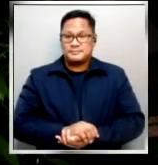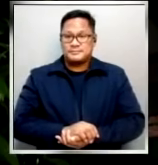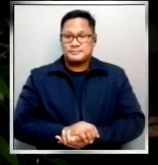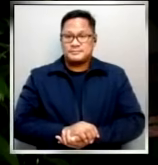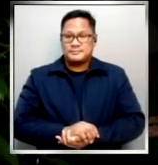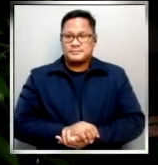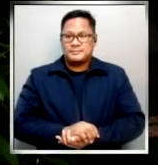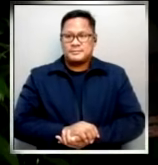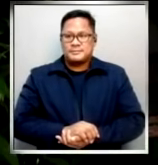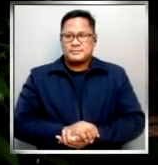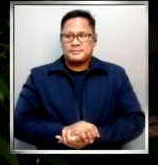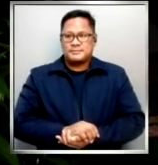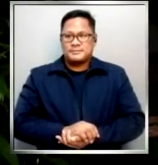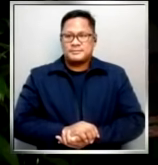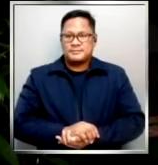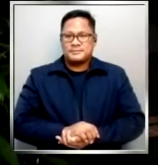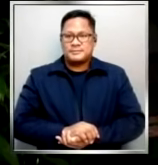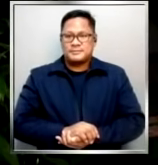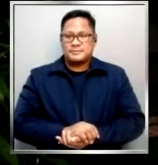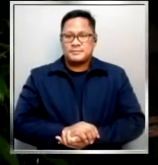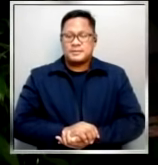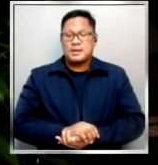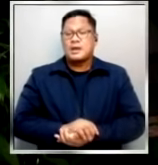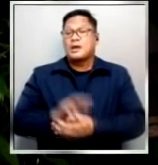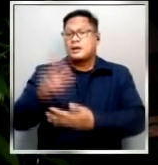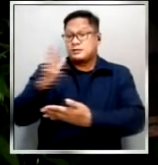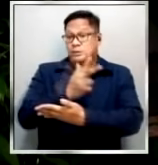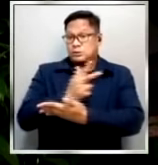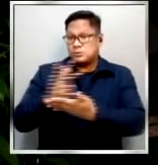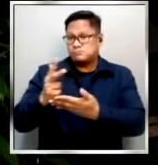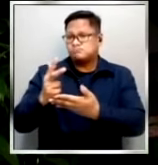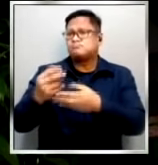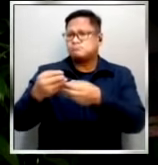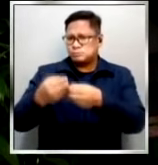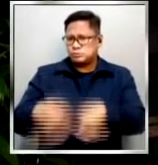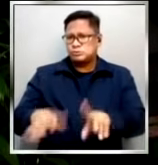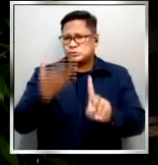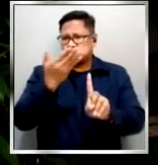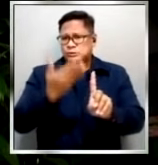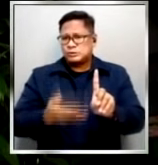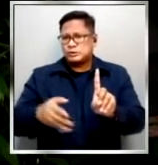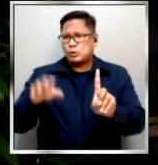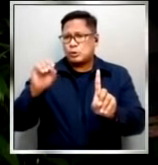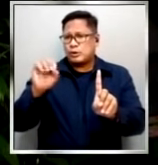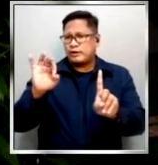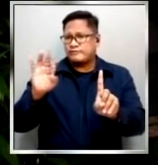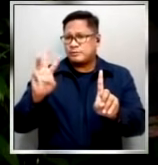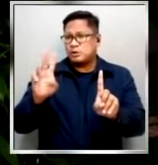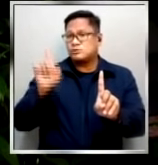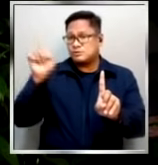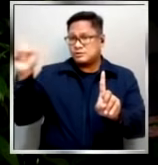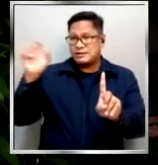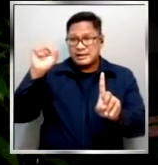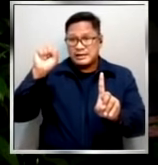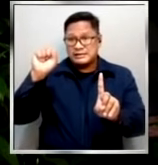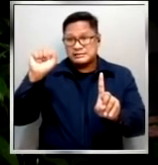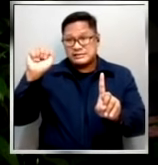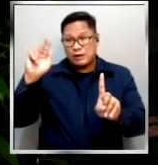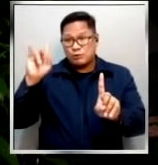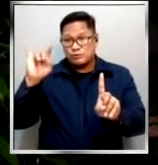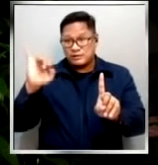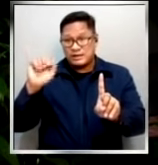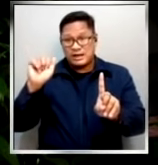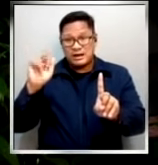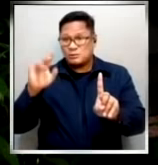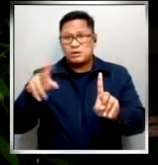Halos 3 linggo nang nawawala ang isang domestic helper sa Saudi Arabia. Ayon sa mister, hindi raw maayos sa pinapasahod at pinakakain ng